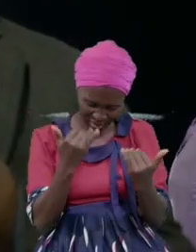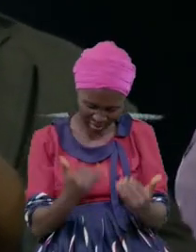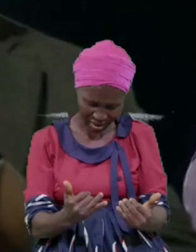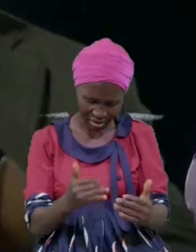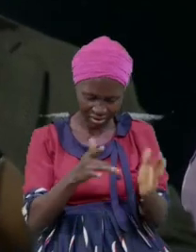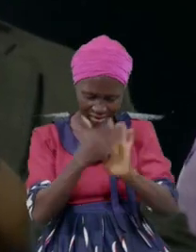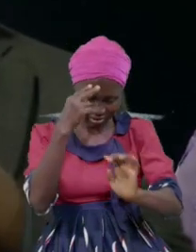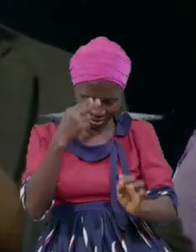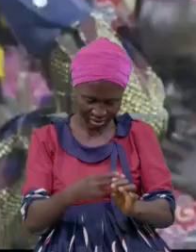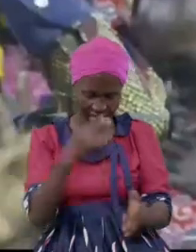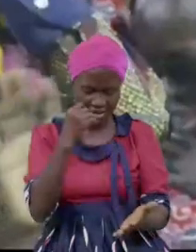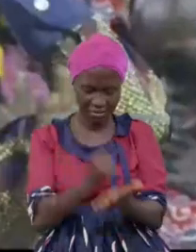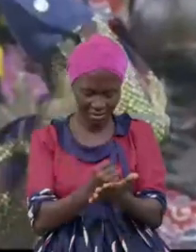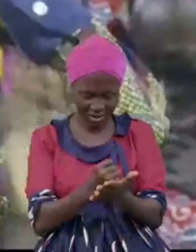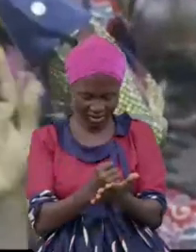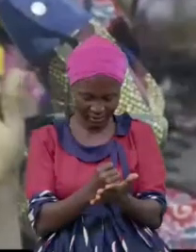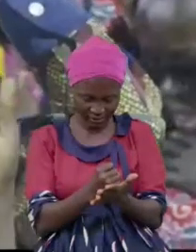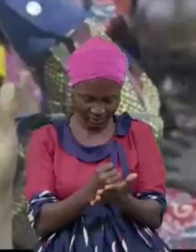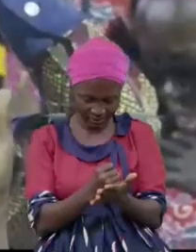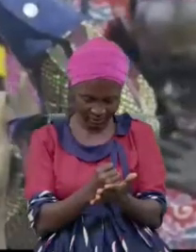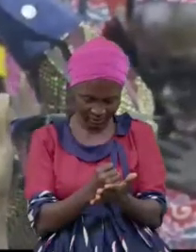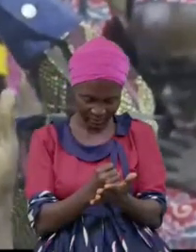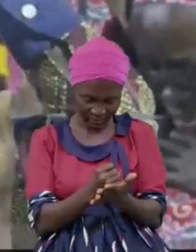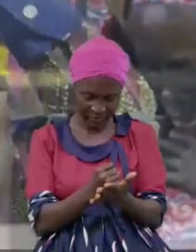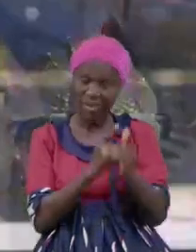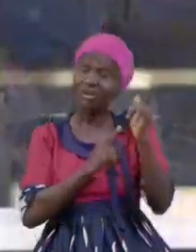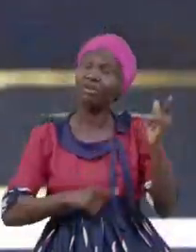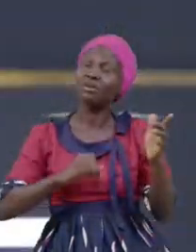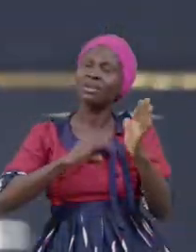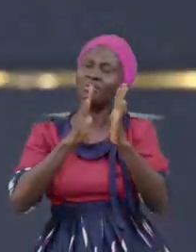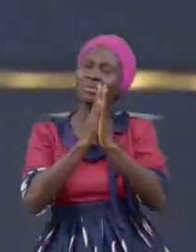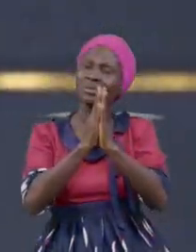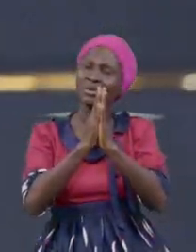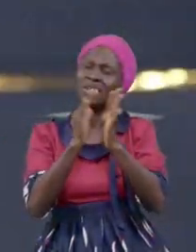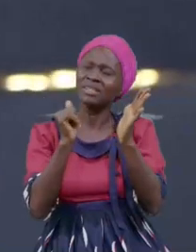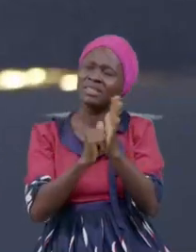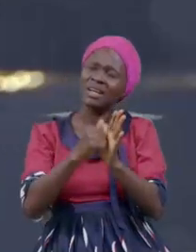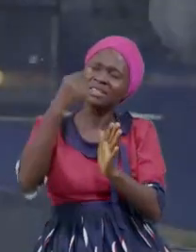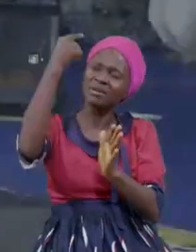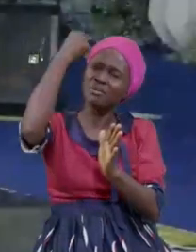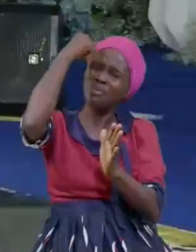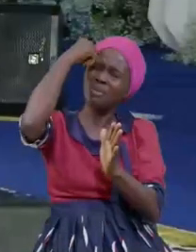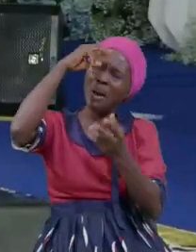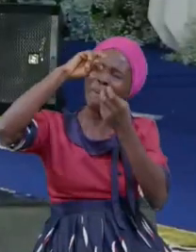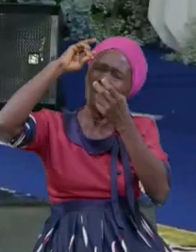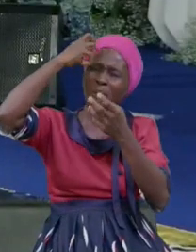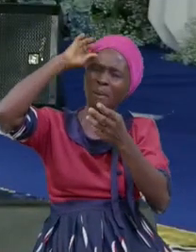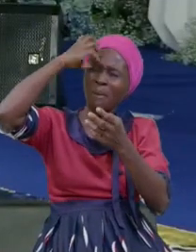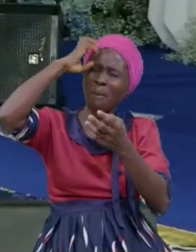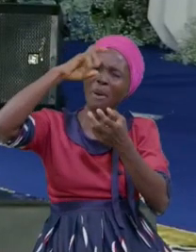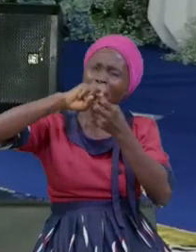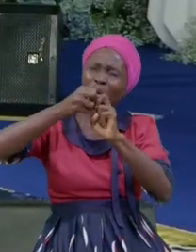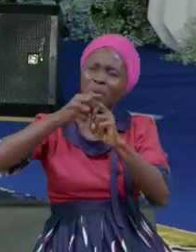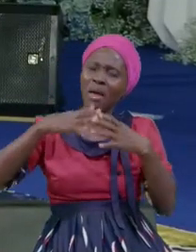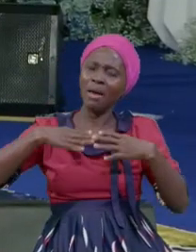au nom de Jésus. Seigneur, je prie que ce problème de cerveau soit guéri